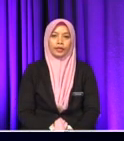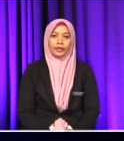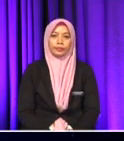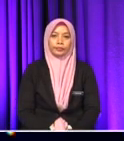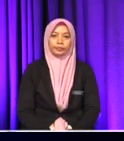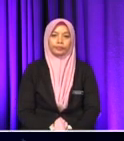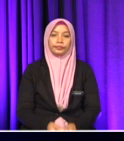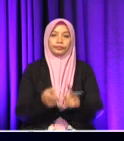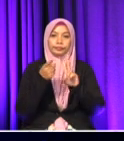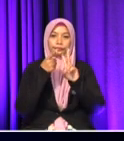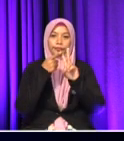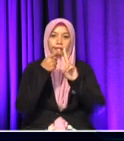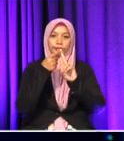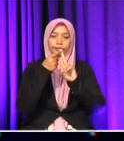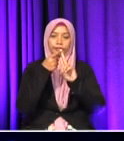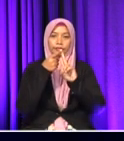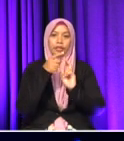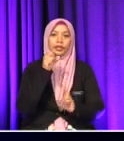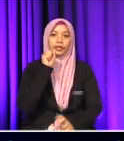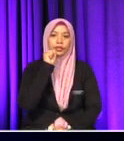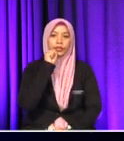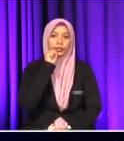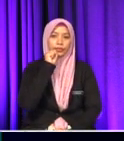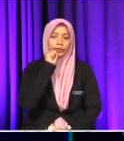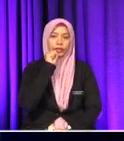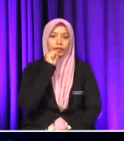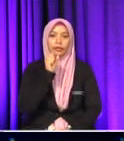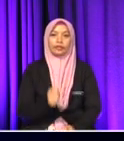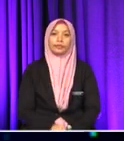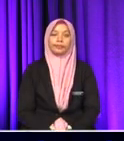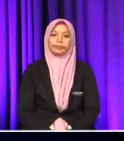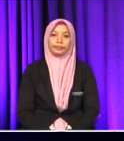yang kedua ialah Nur Sahana binti Muhammad Aidil Azhar